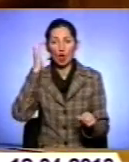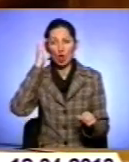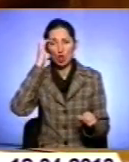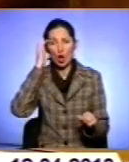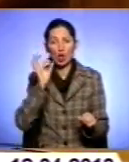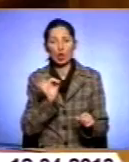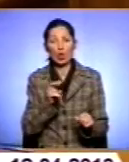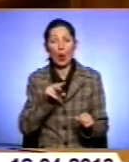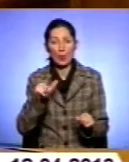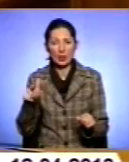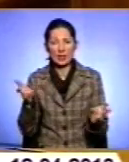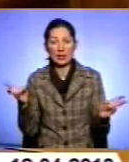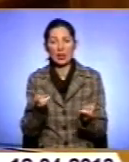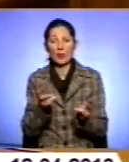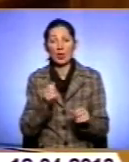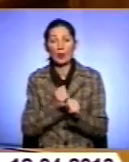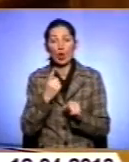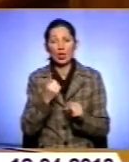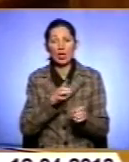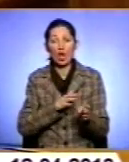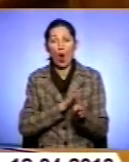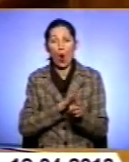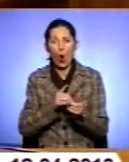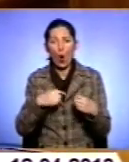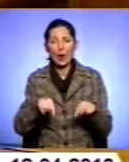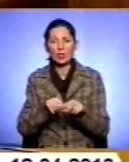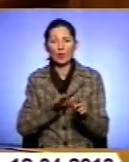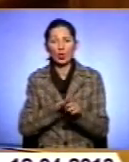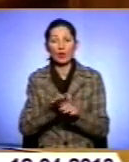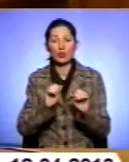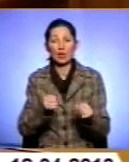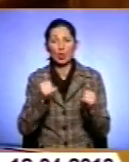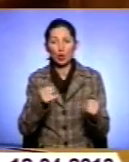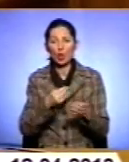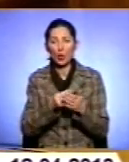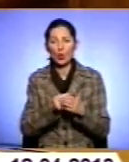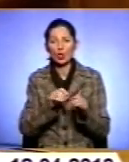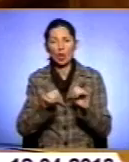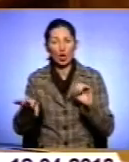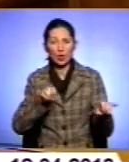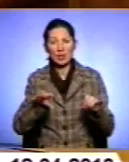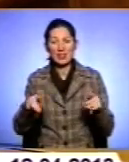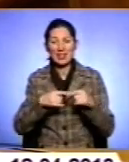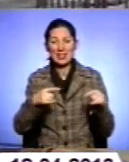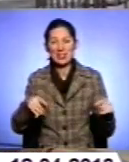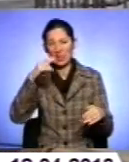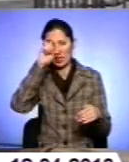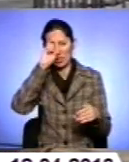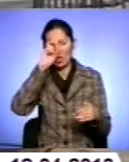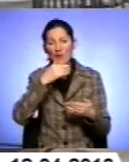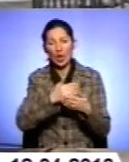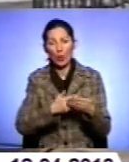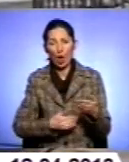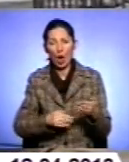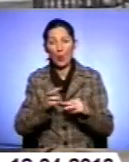одного органу виконавчої влади. Адже сьогодні ці кошти розпорошені між різними бюджетними програмами. У